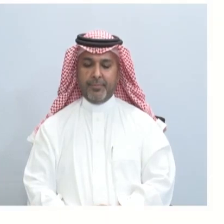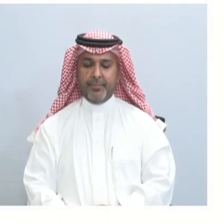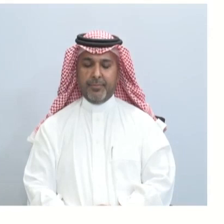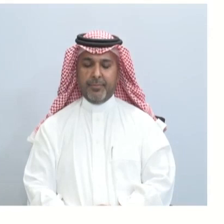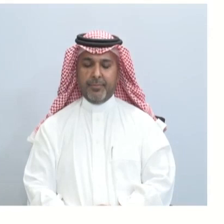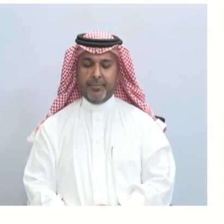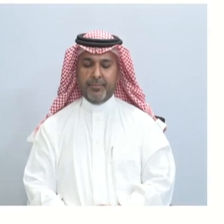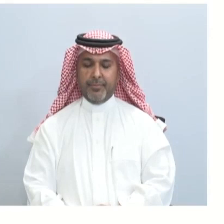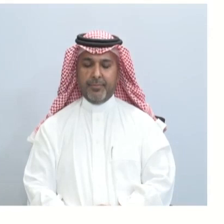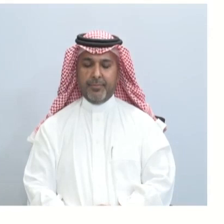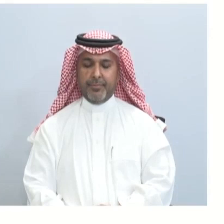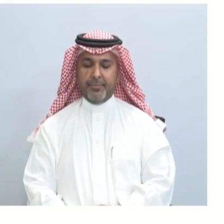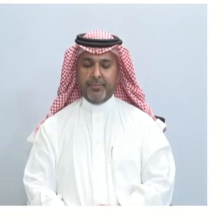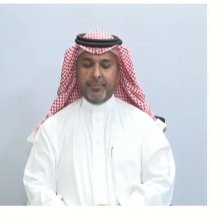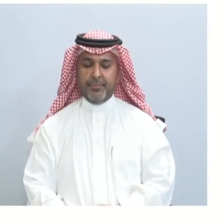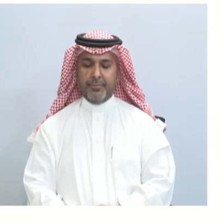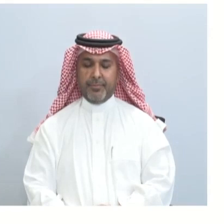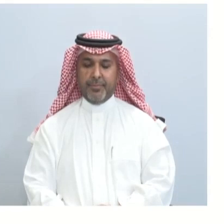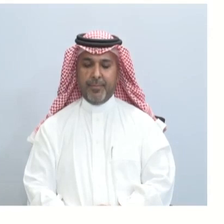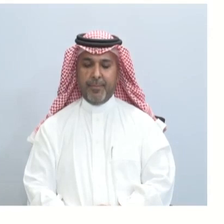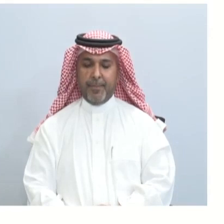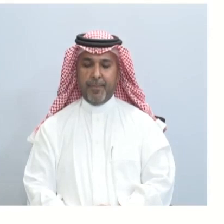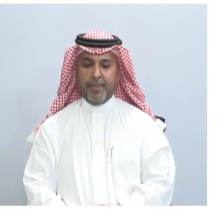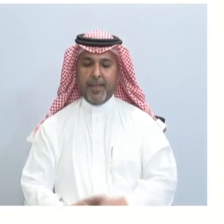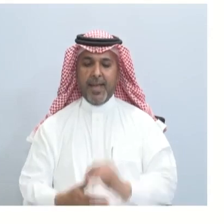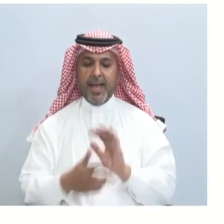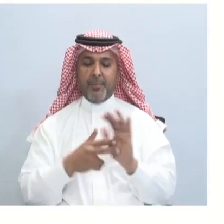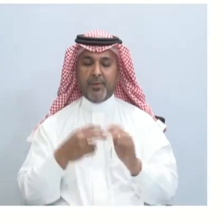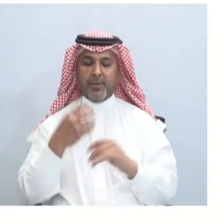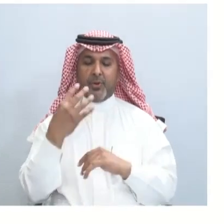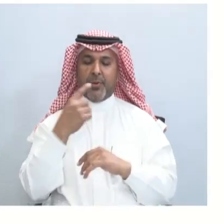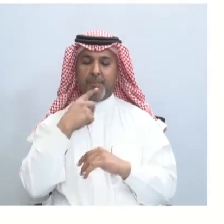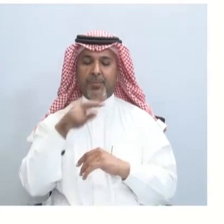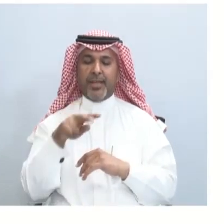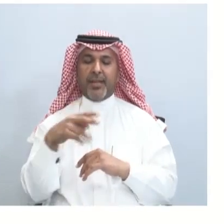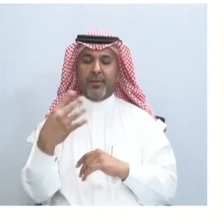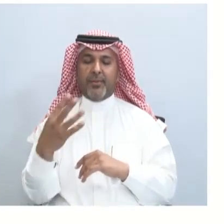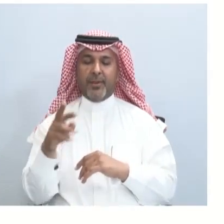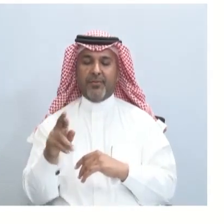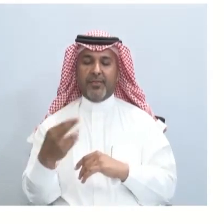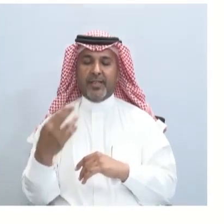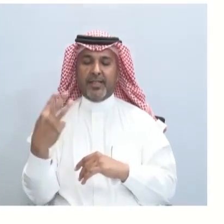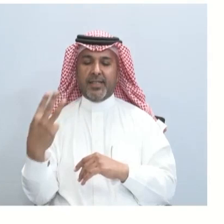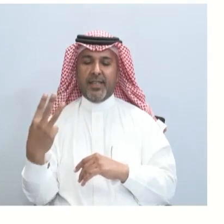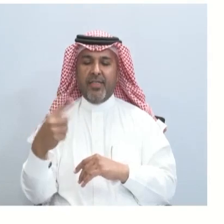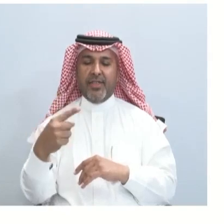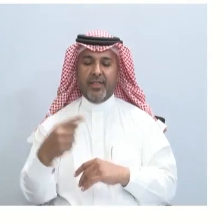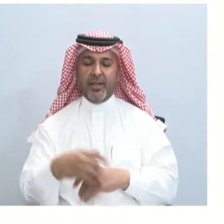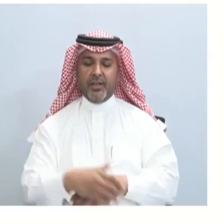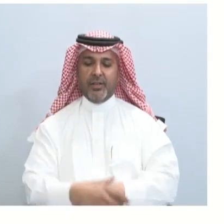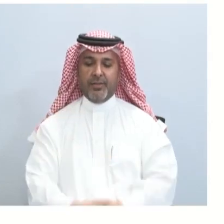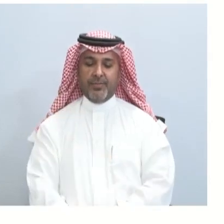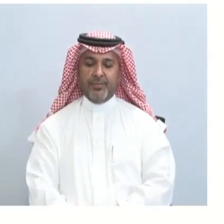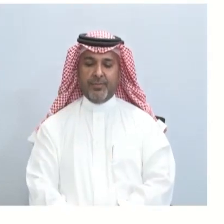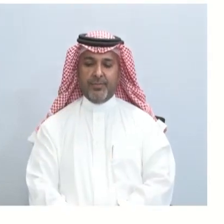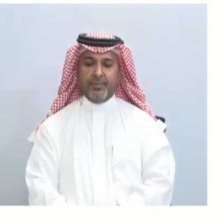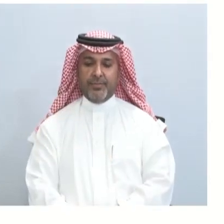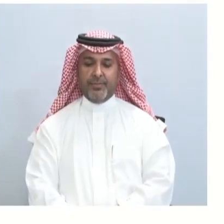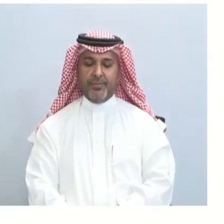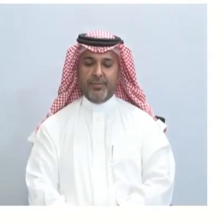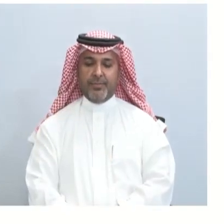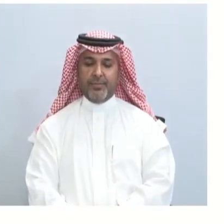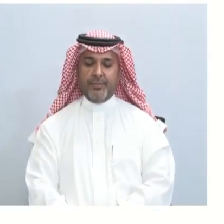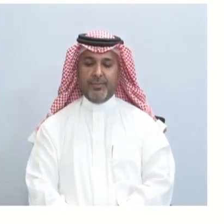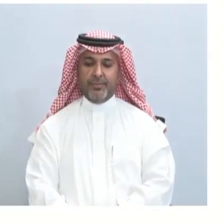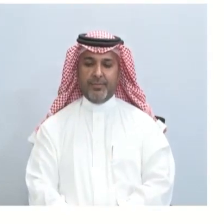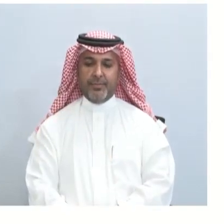تسعين ما هو ناتج الجمع نعم ناتج الجمع هو 104 وثلاثه عشر من مئه سنتيمتر